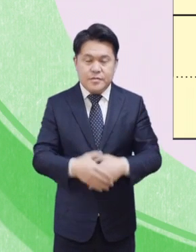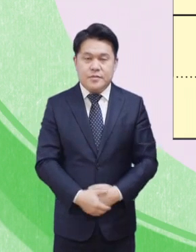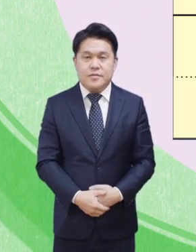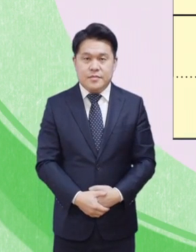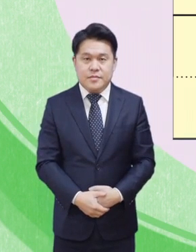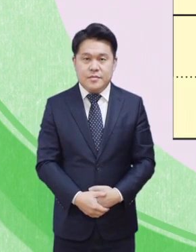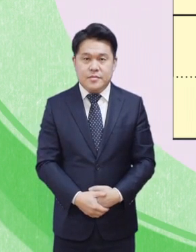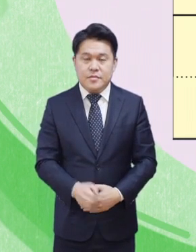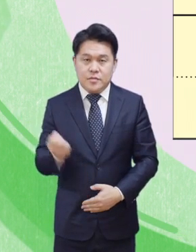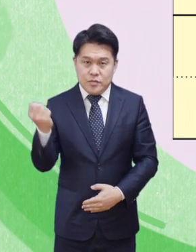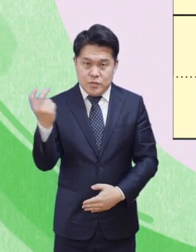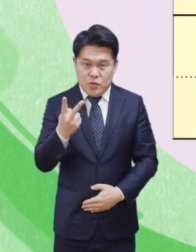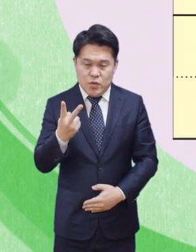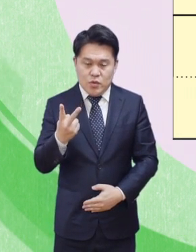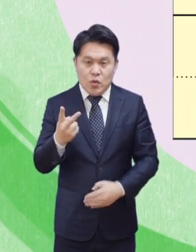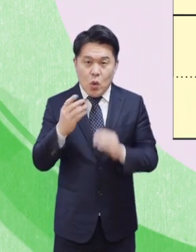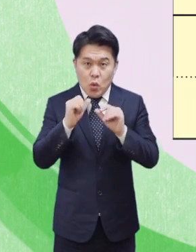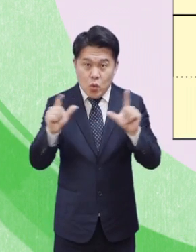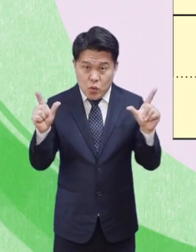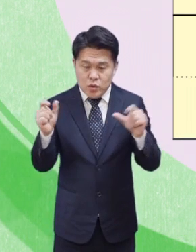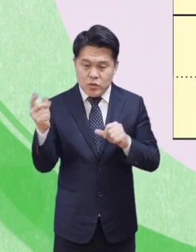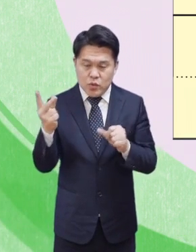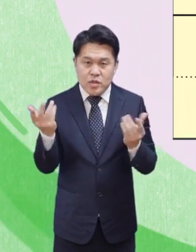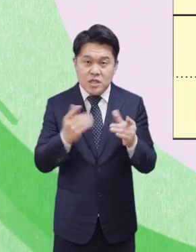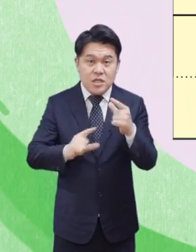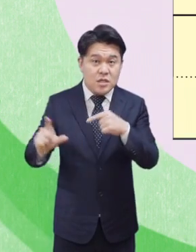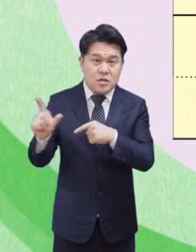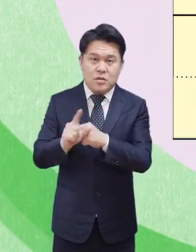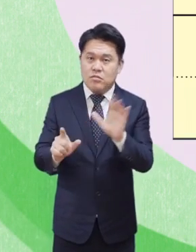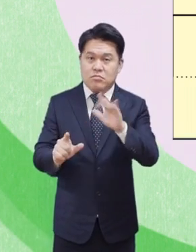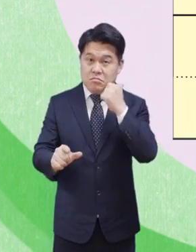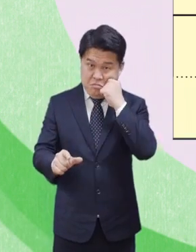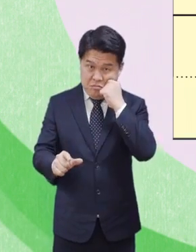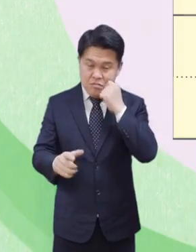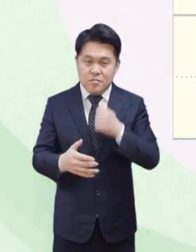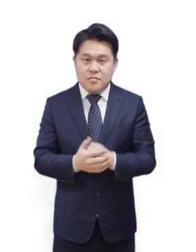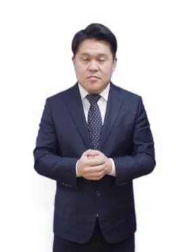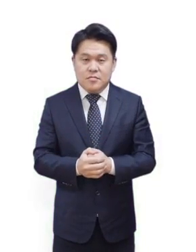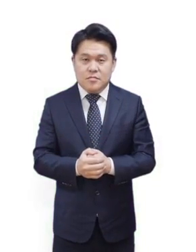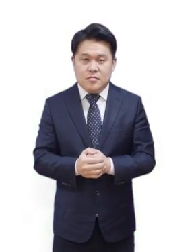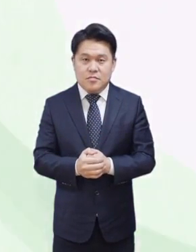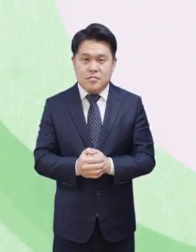근무합니다. 또한 주말 근무와 추가 근무는 할 수 없습니다.